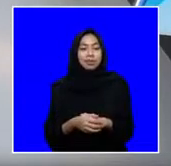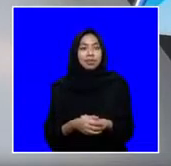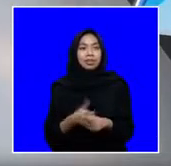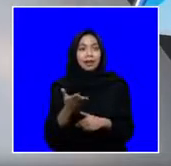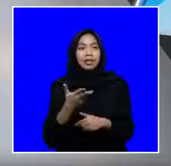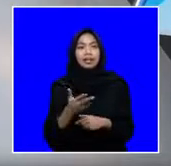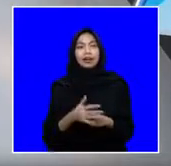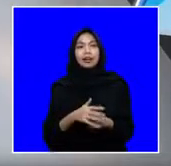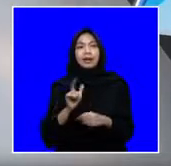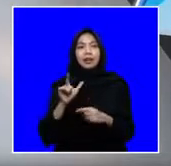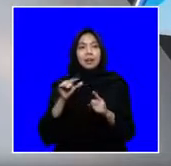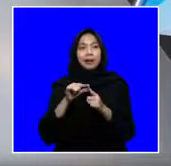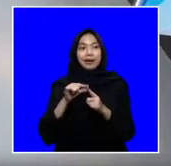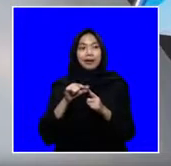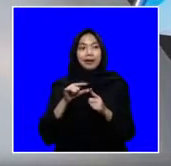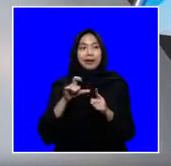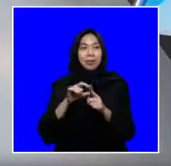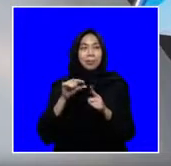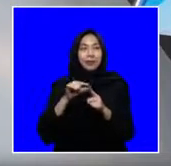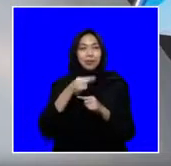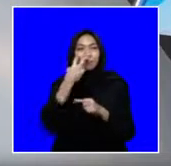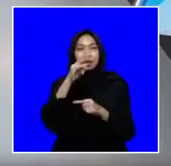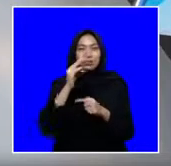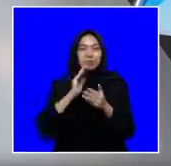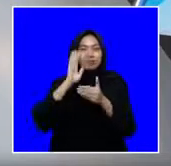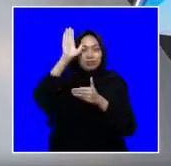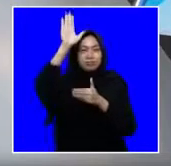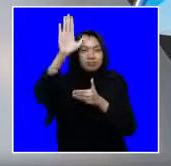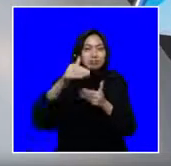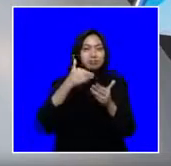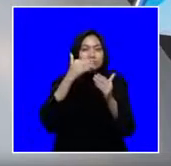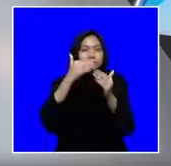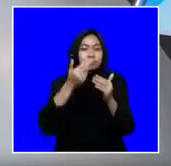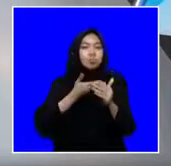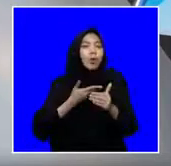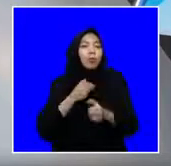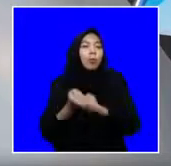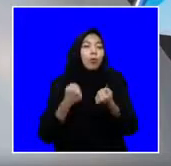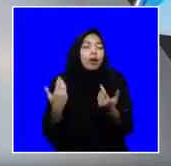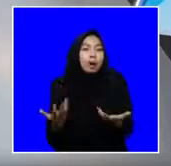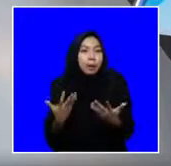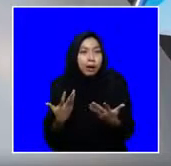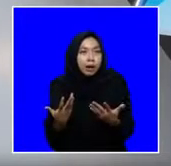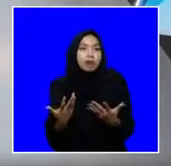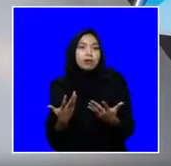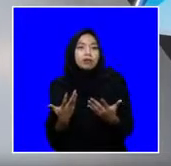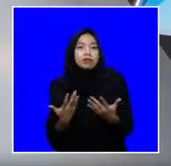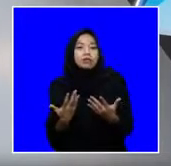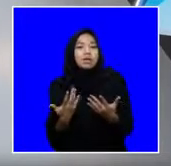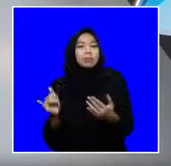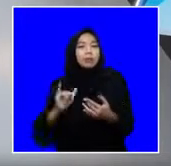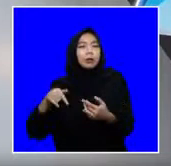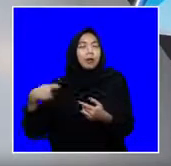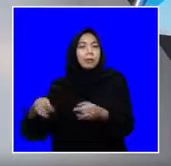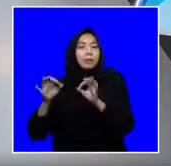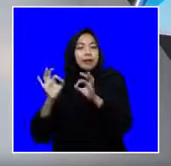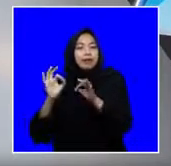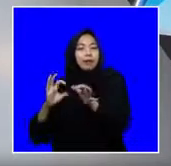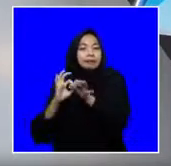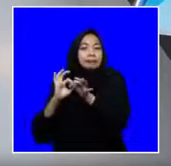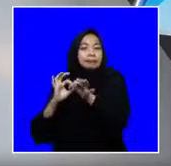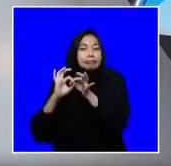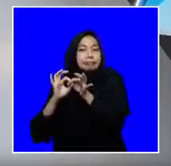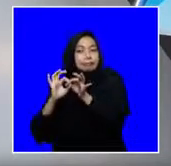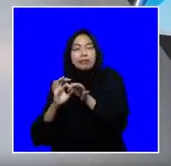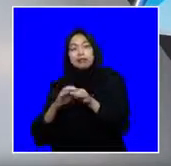Bapak untuk LPDP ini ke depannya seperti apa? Terutama dengan adanya kolaborasi yang sangat inspiratif di sore hari ini dengan Kementerian Pendidikan dan Kebudayaan yang